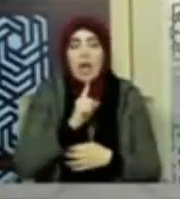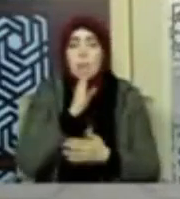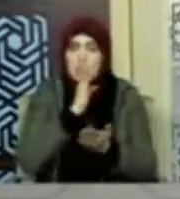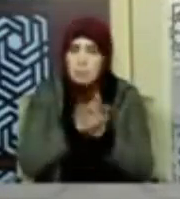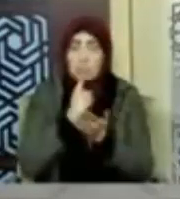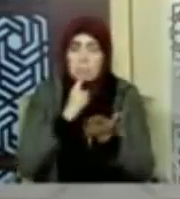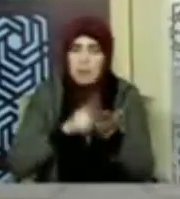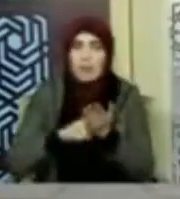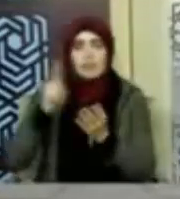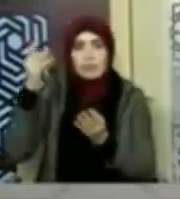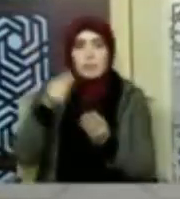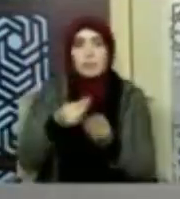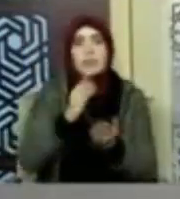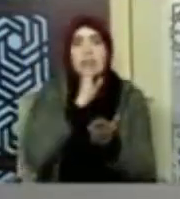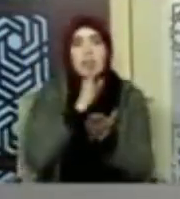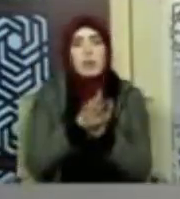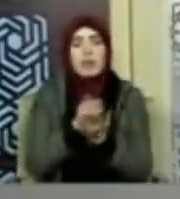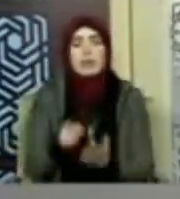اللهم إن